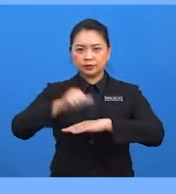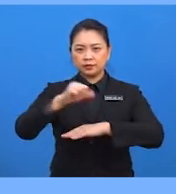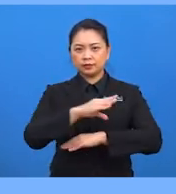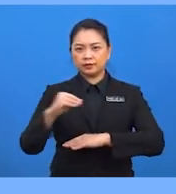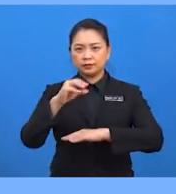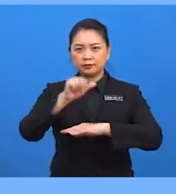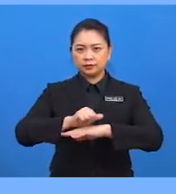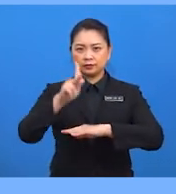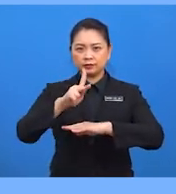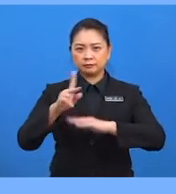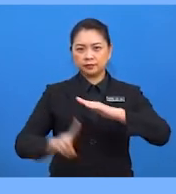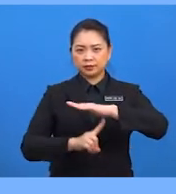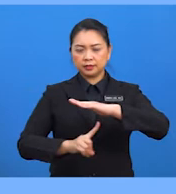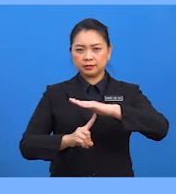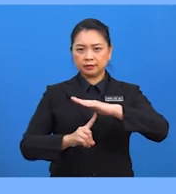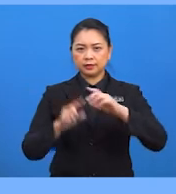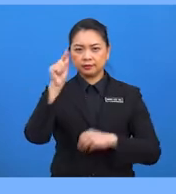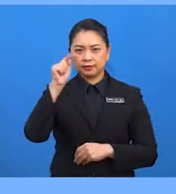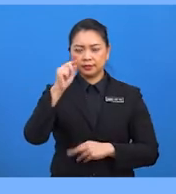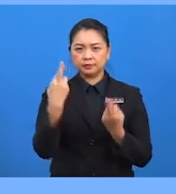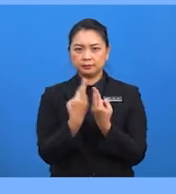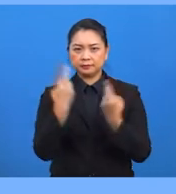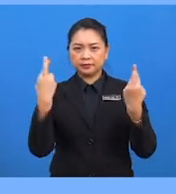kekuatan asid dan alkali